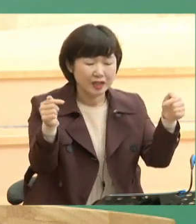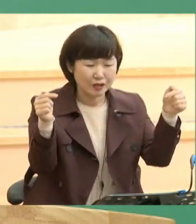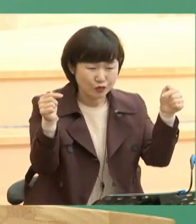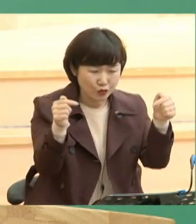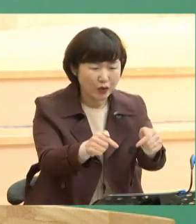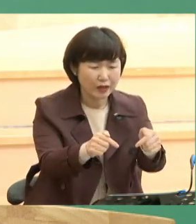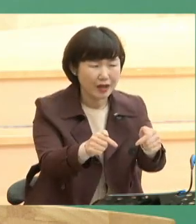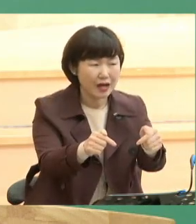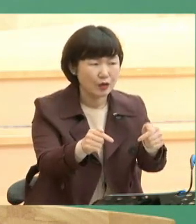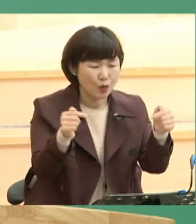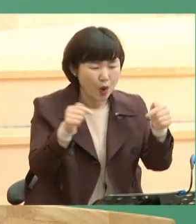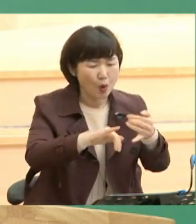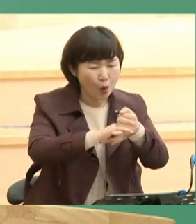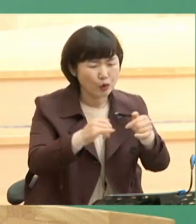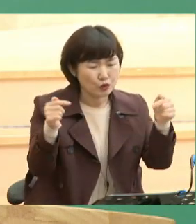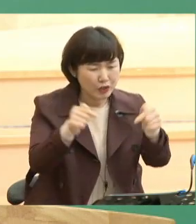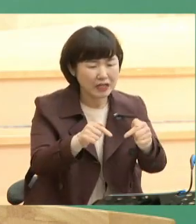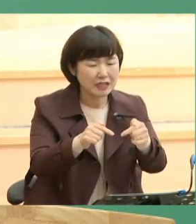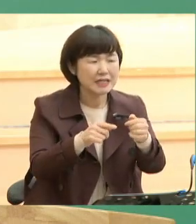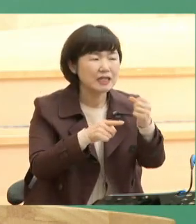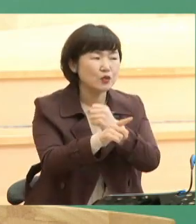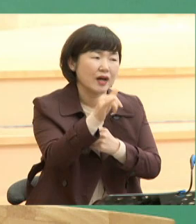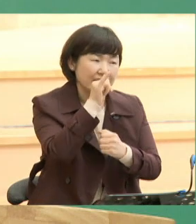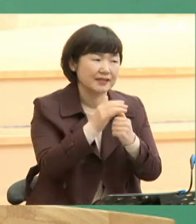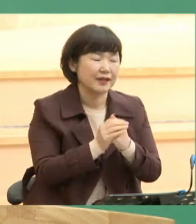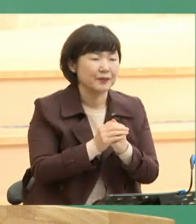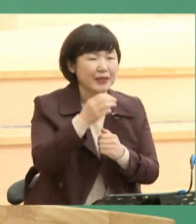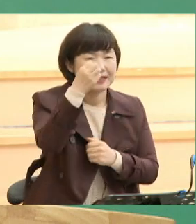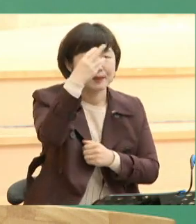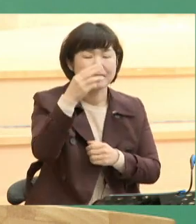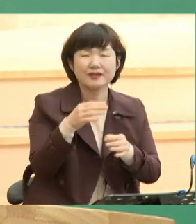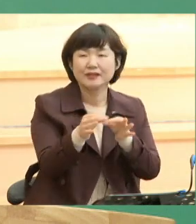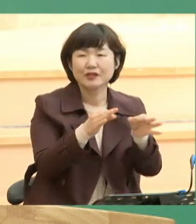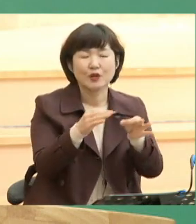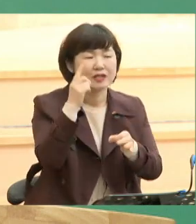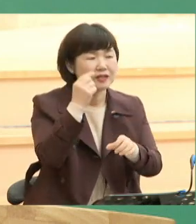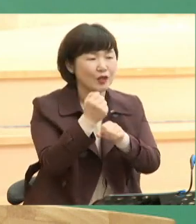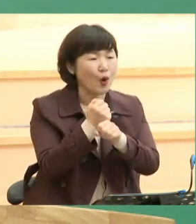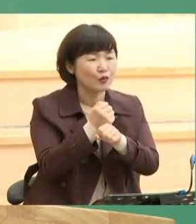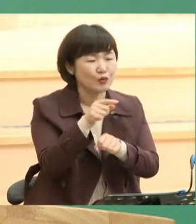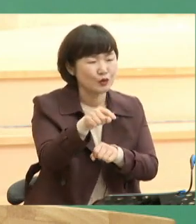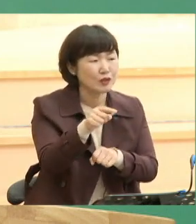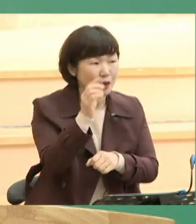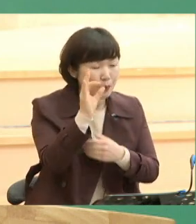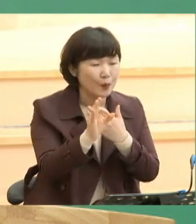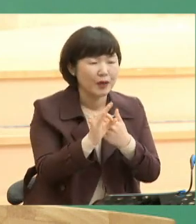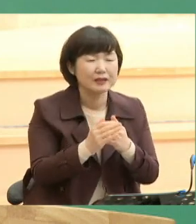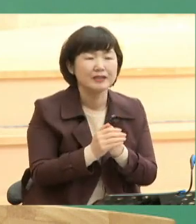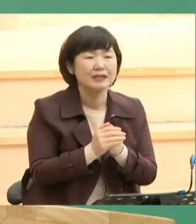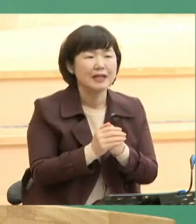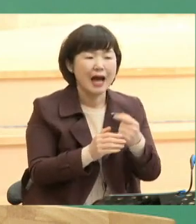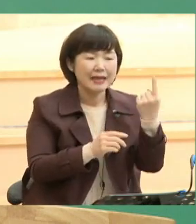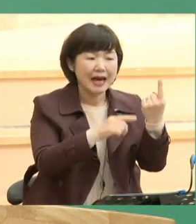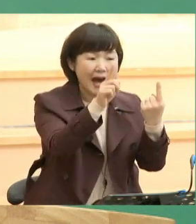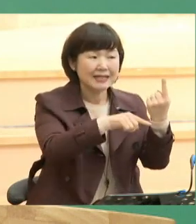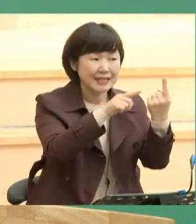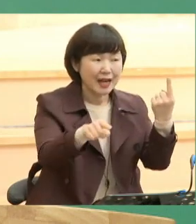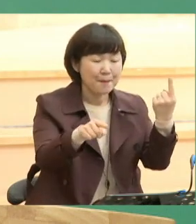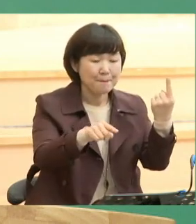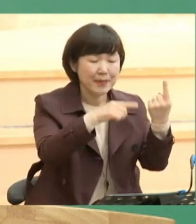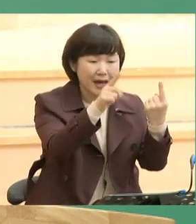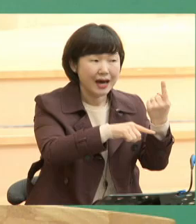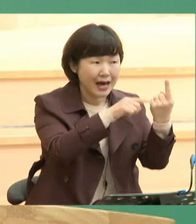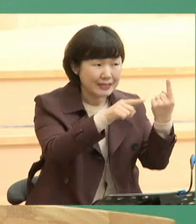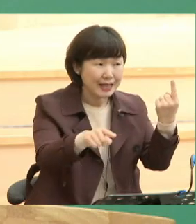이유가 있습니다 3000 경제연구소 에서요 한국사회의 1인당 질 비틀즈 뭐야